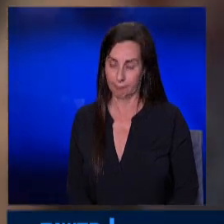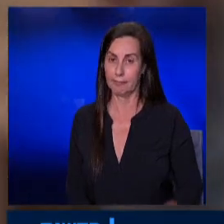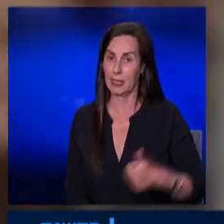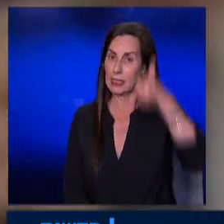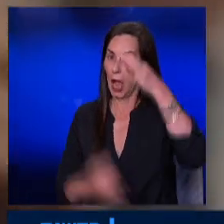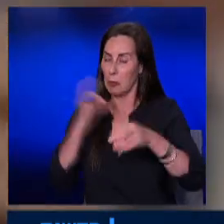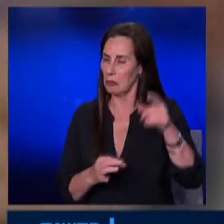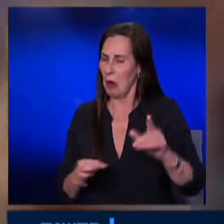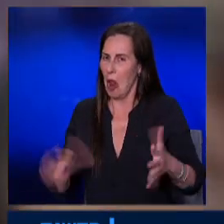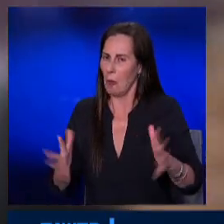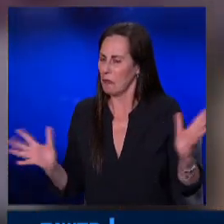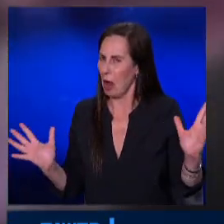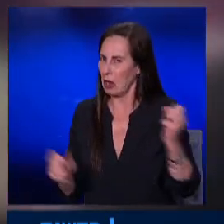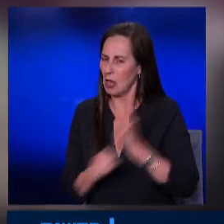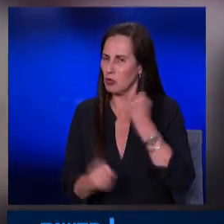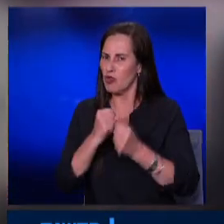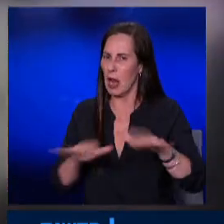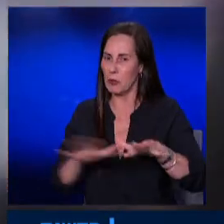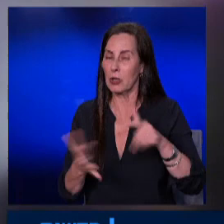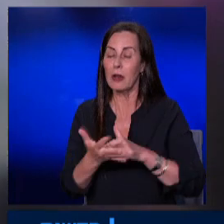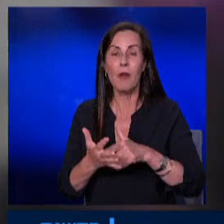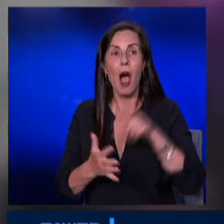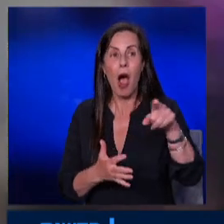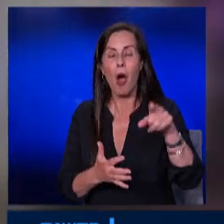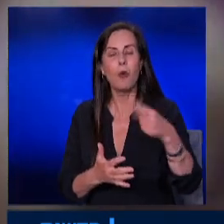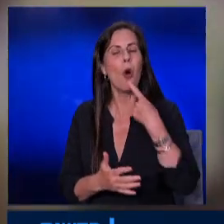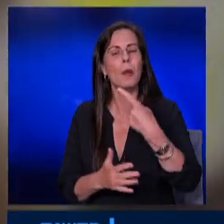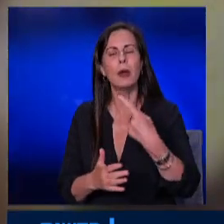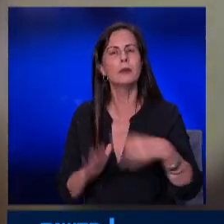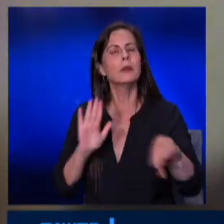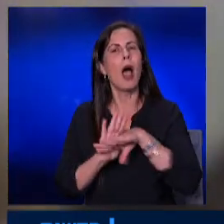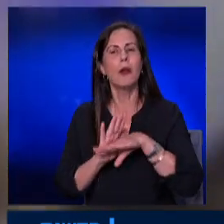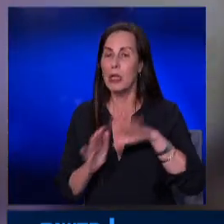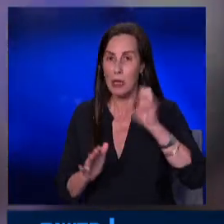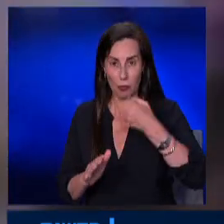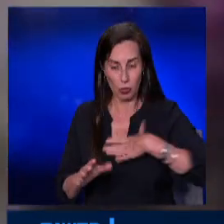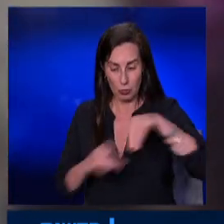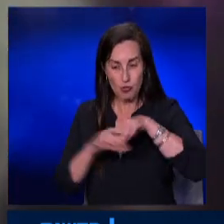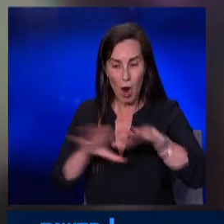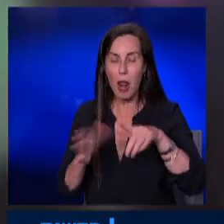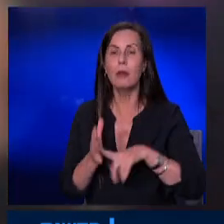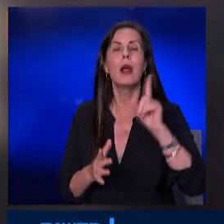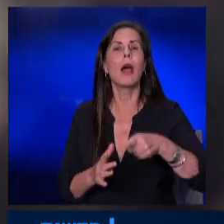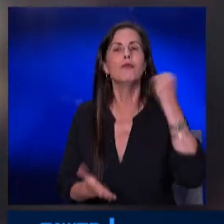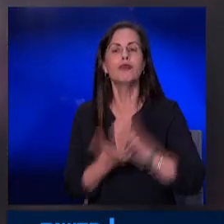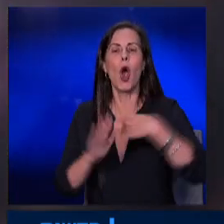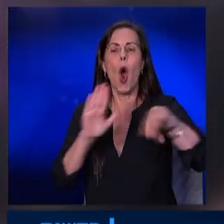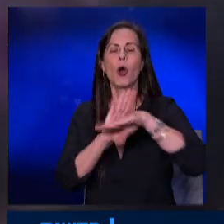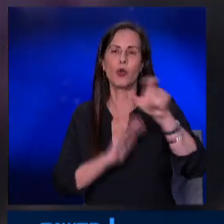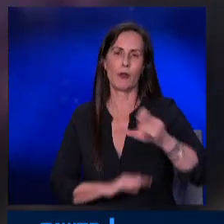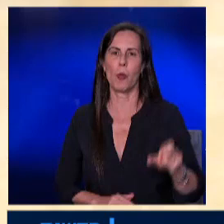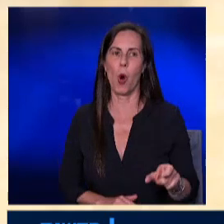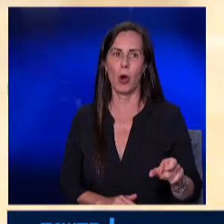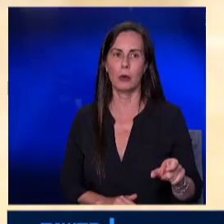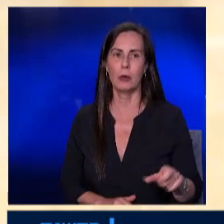סער לא מפחד לאתגר את הקואליציה. זה כמה ימים שהוא מתנה במרומז את המשך כהונת הממשלה בהעברת חוק יהודה ושומרון.